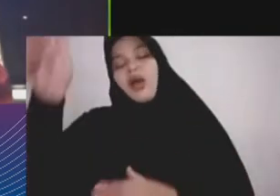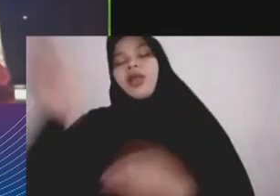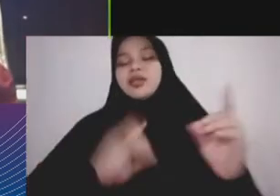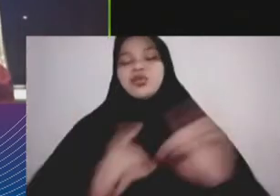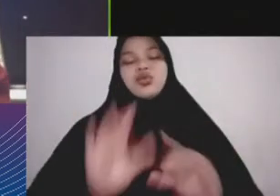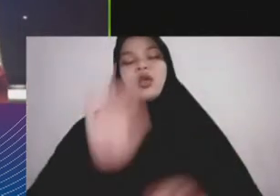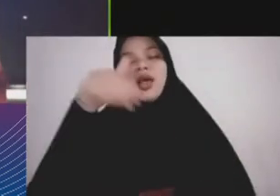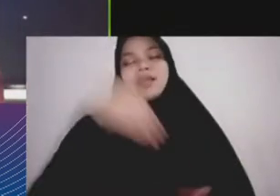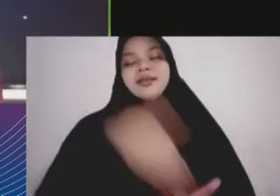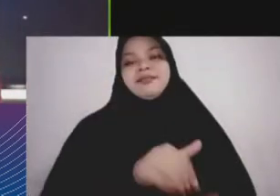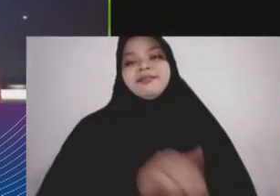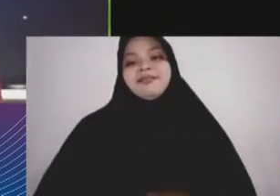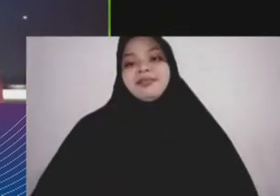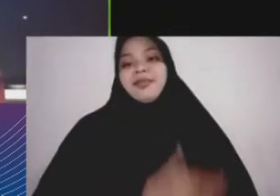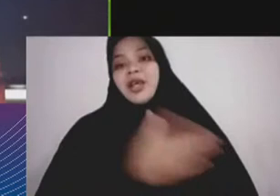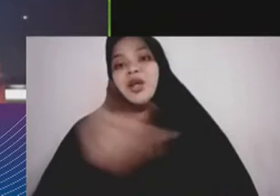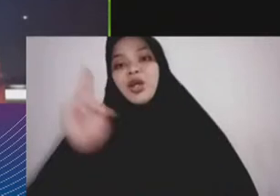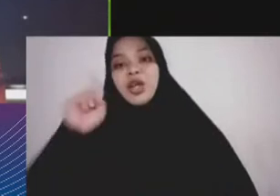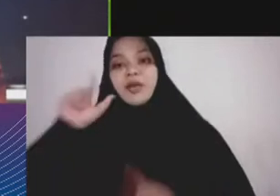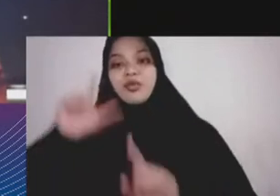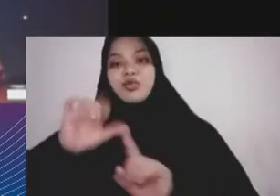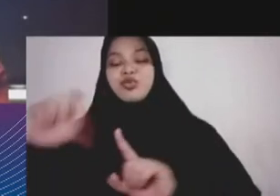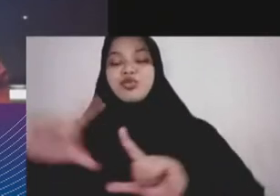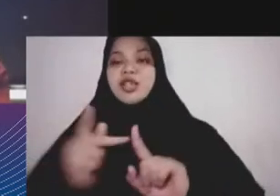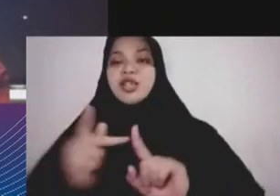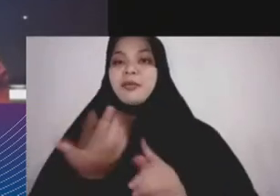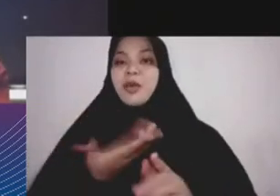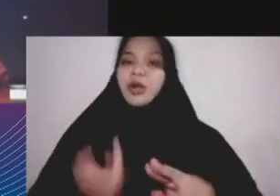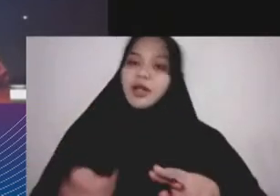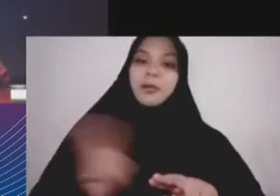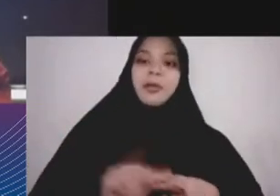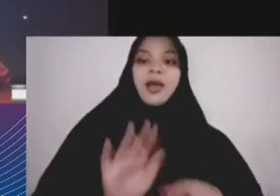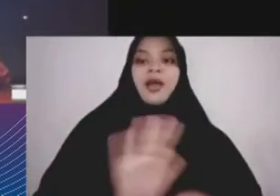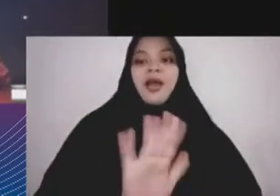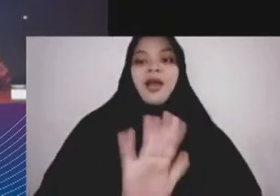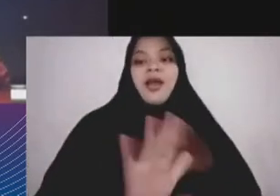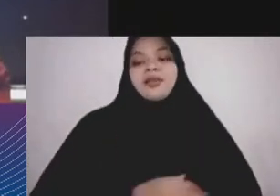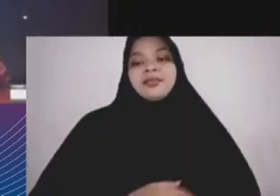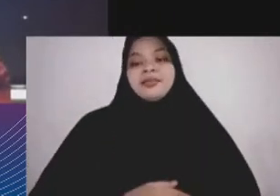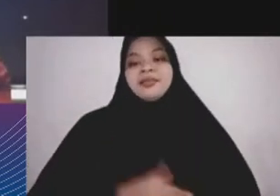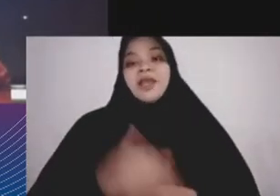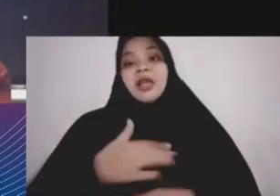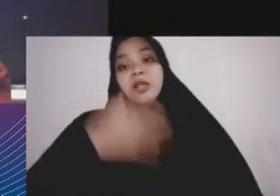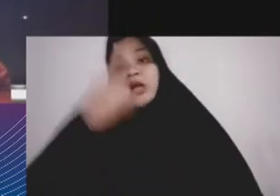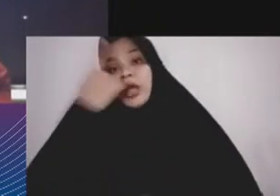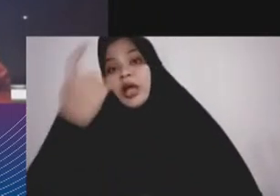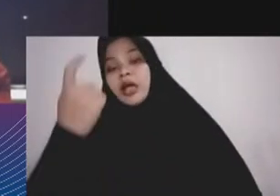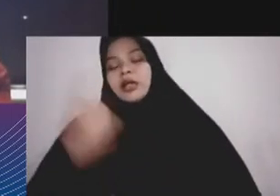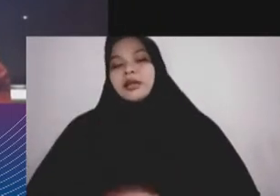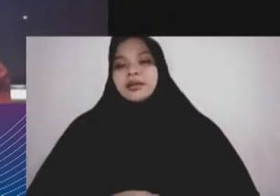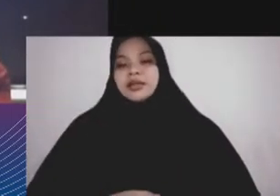Ibu Dia mungkin ada yang perlu ditambahkan kembali? Ya, saya yakin ini masuk karena